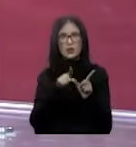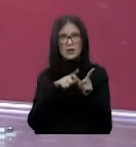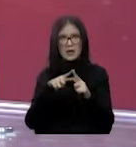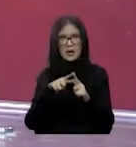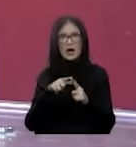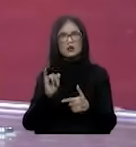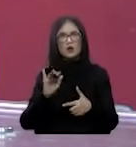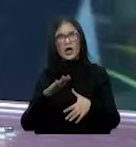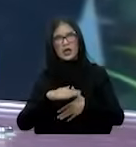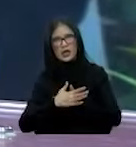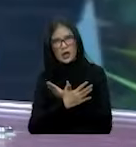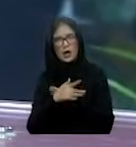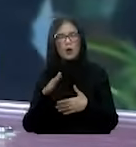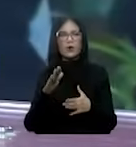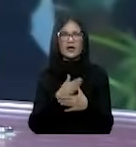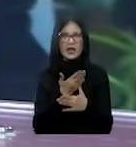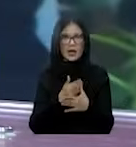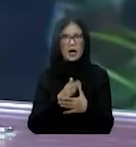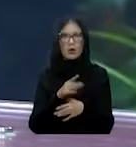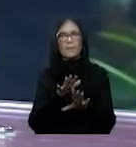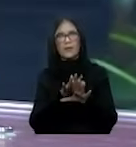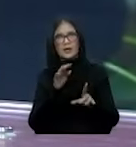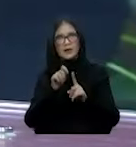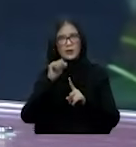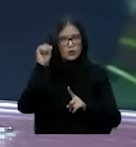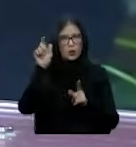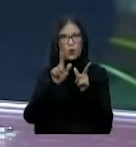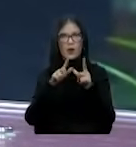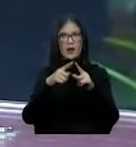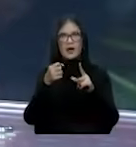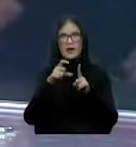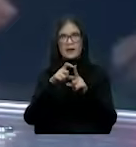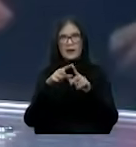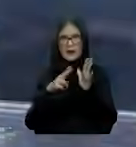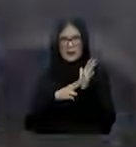Partai Perindo juga mengawal paslon Muhammad Nasir dan Muhammad Wardan.